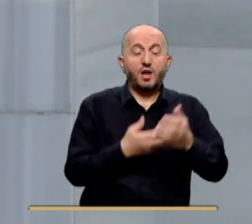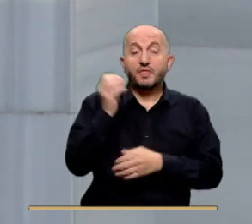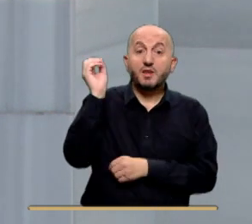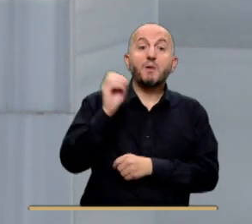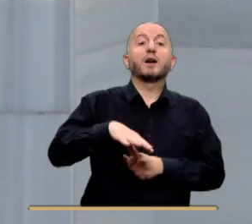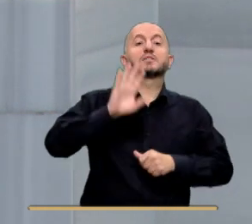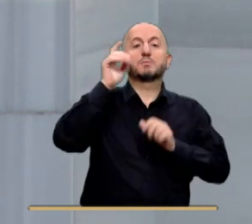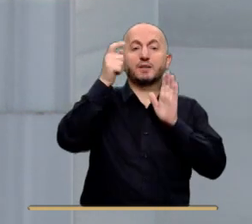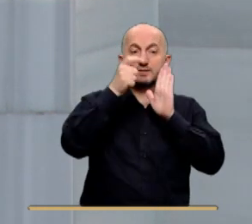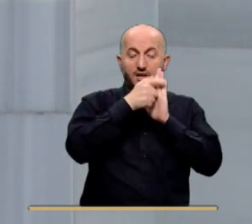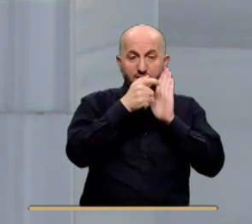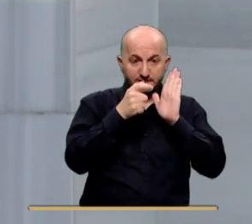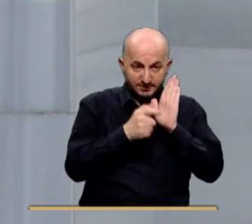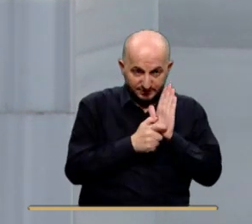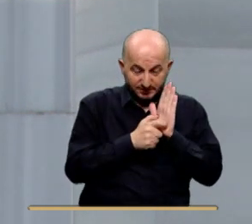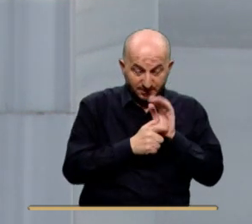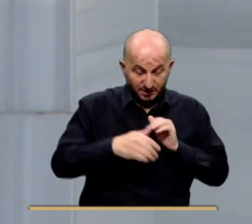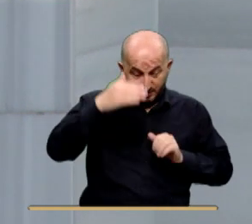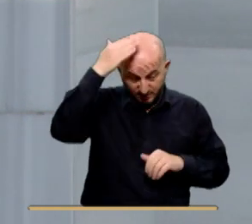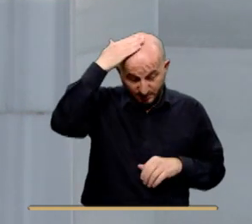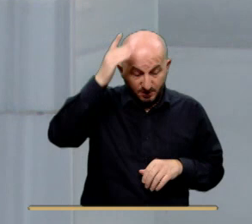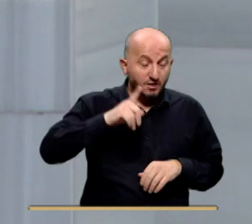atmayın ayetini